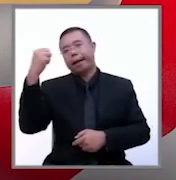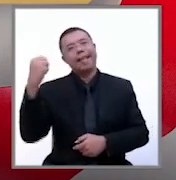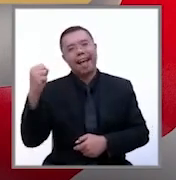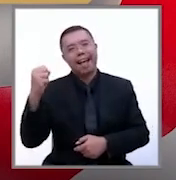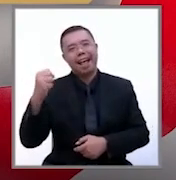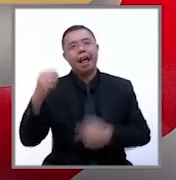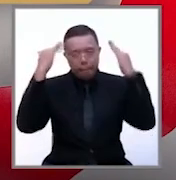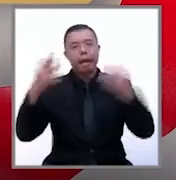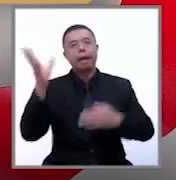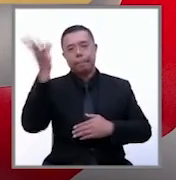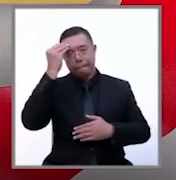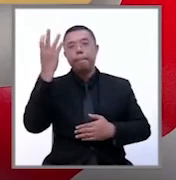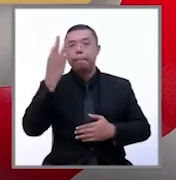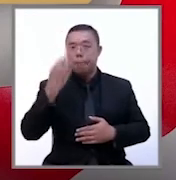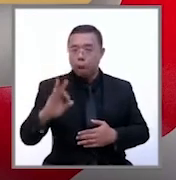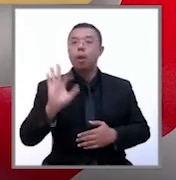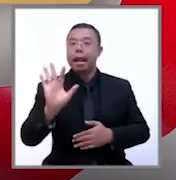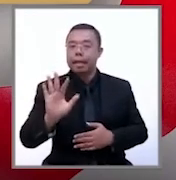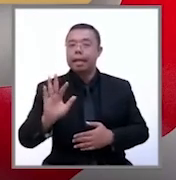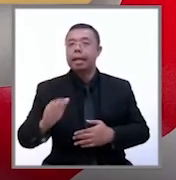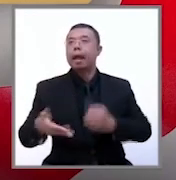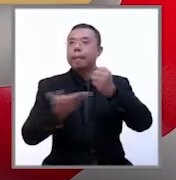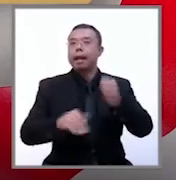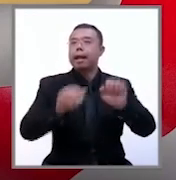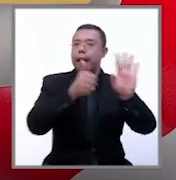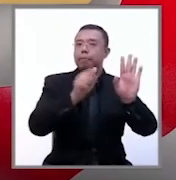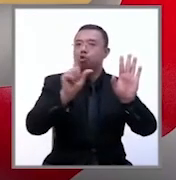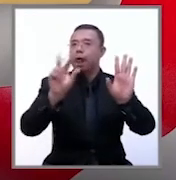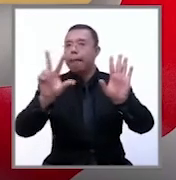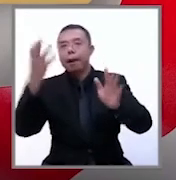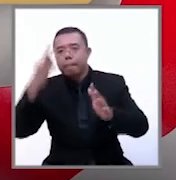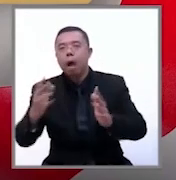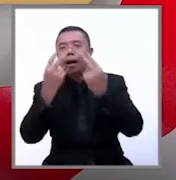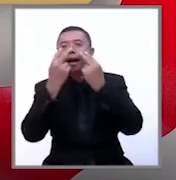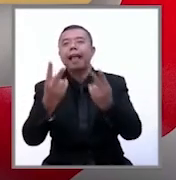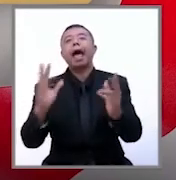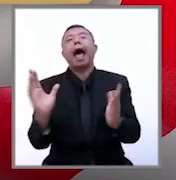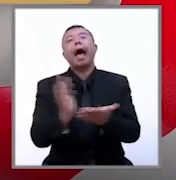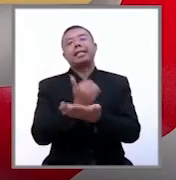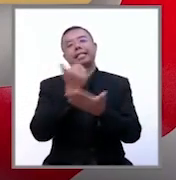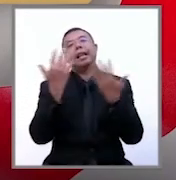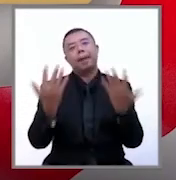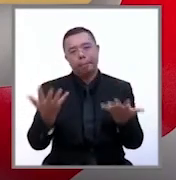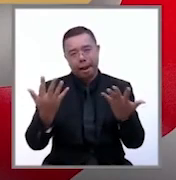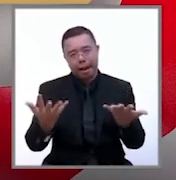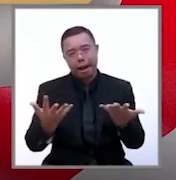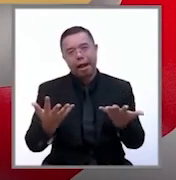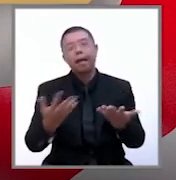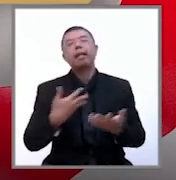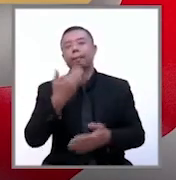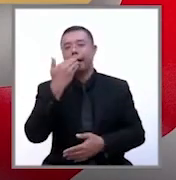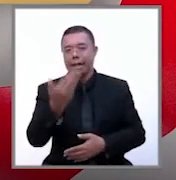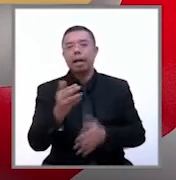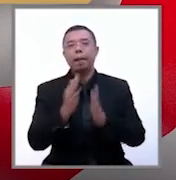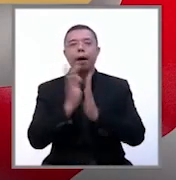yang petani pasti paham baru nanti panen keenam keetu keelapan baru akan kelihatan seperti Apa hasilnya itu pak terima